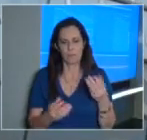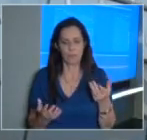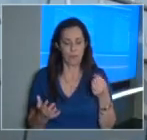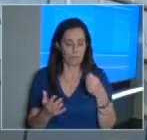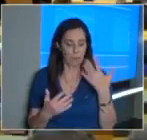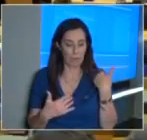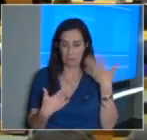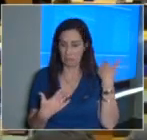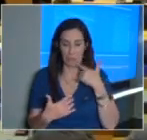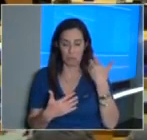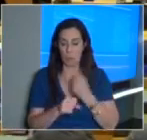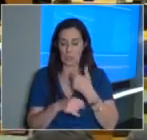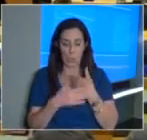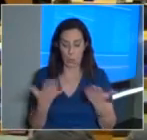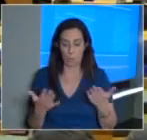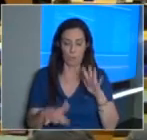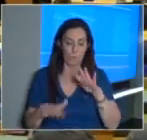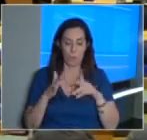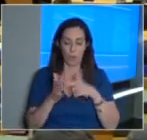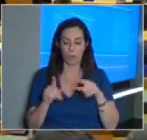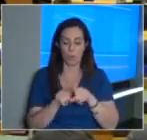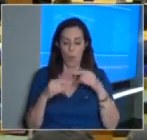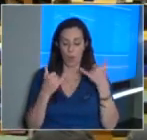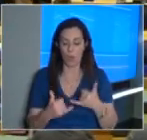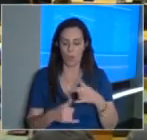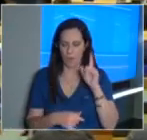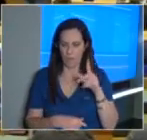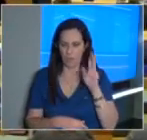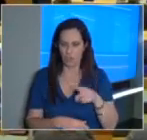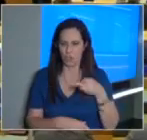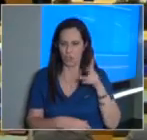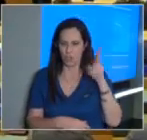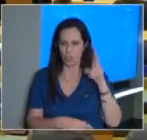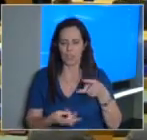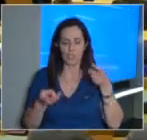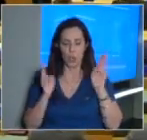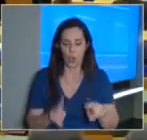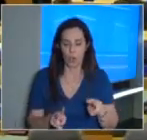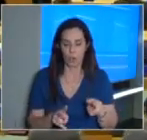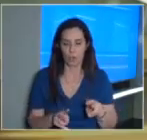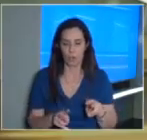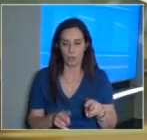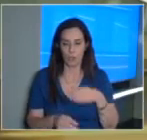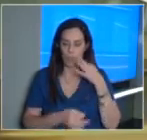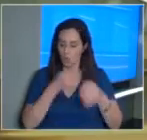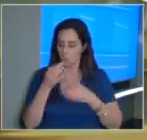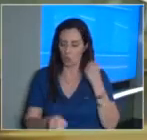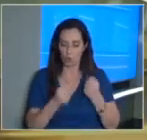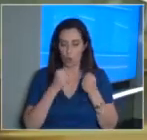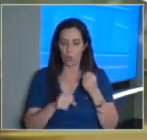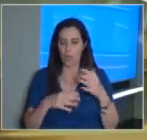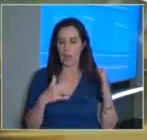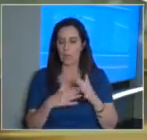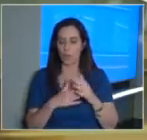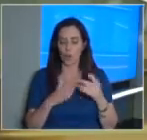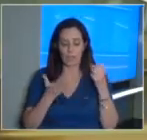עד לפני 5 שנים, ופחות או יותר כמו היום, אבל יש יותר ויותר יכולת לשאול את השאלות הקשות,